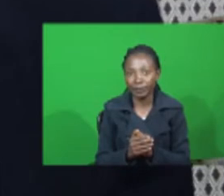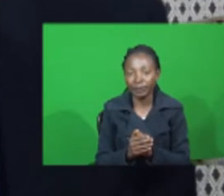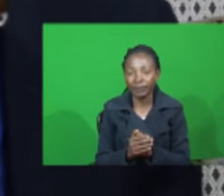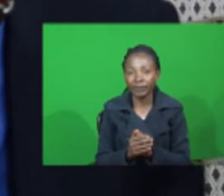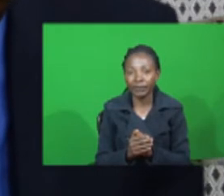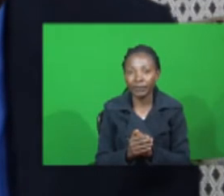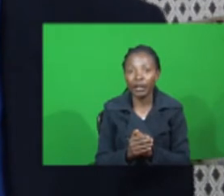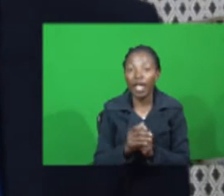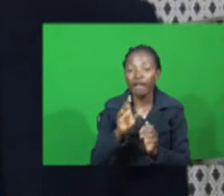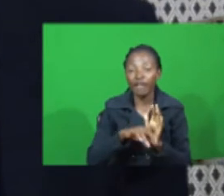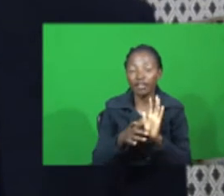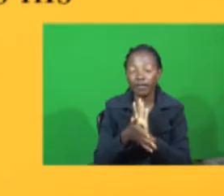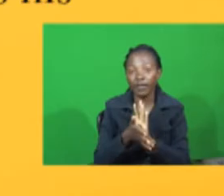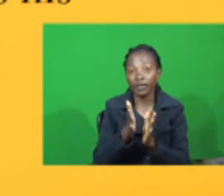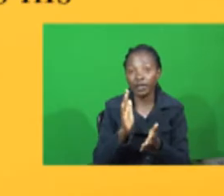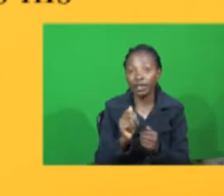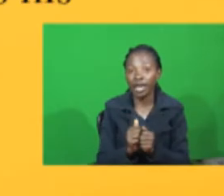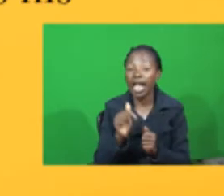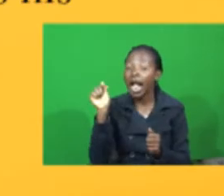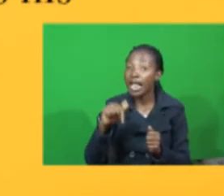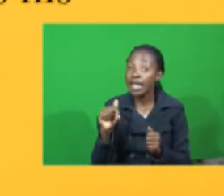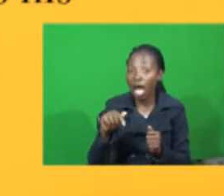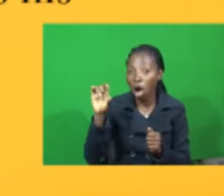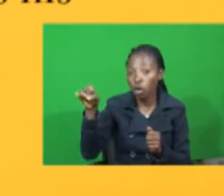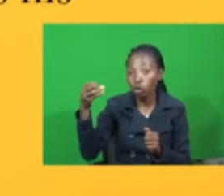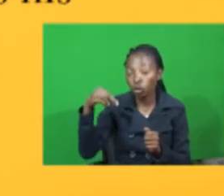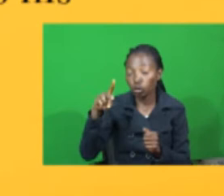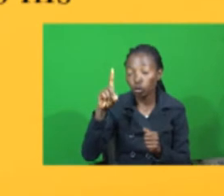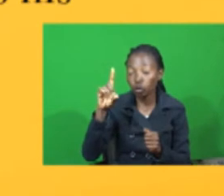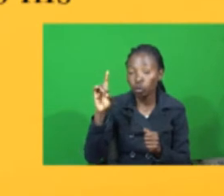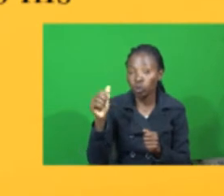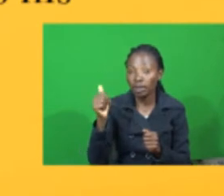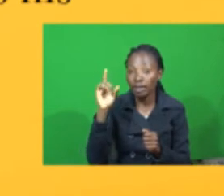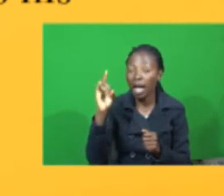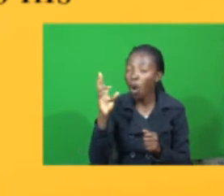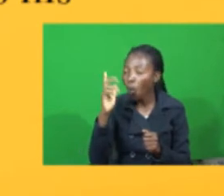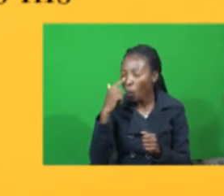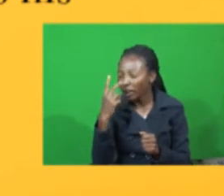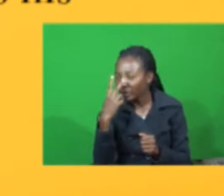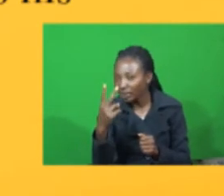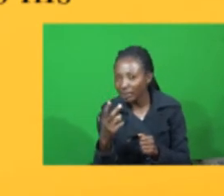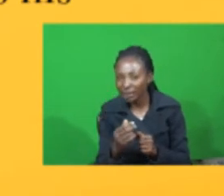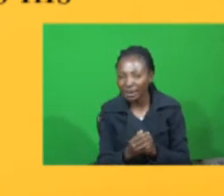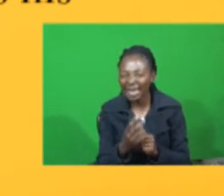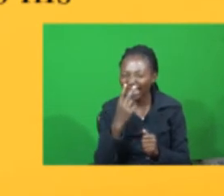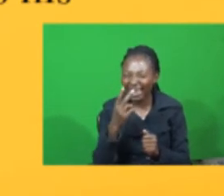38 verse 15 kuenda kuna 18. Zvino Judha wakati achimuona